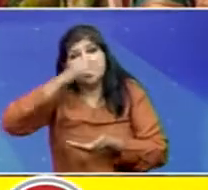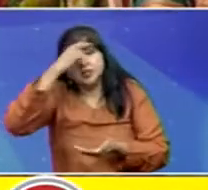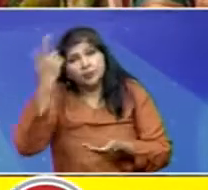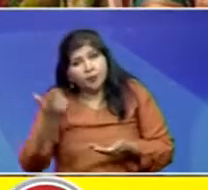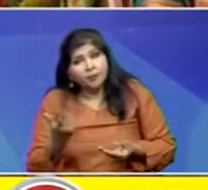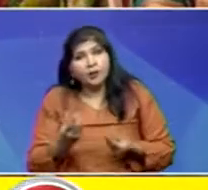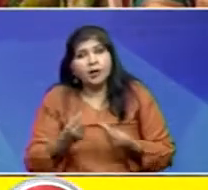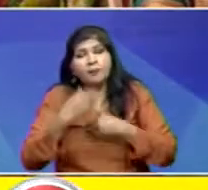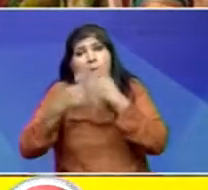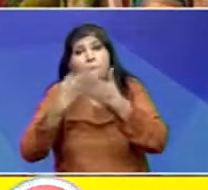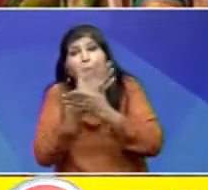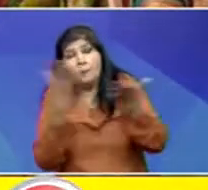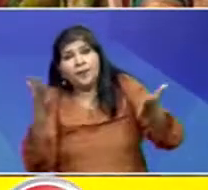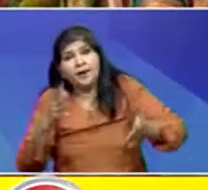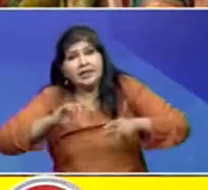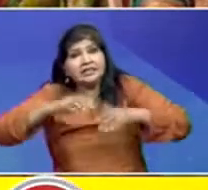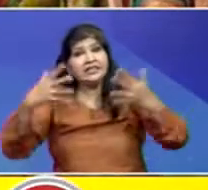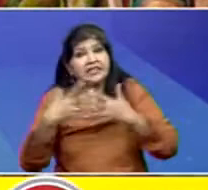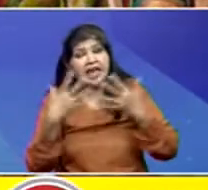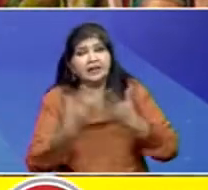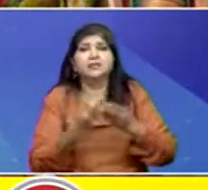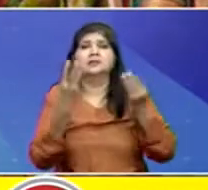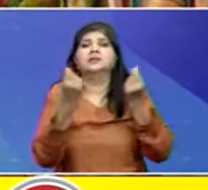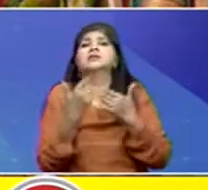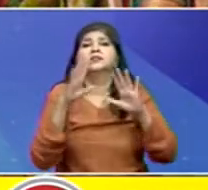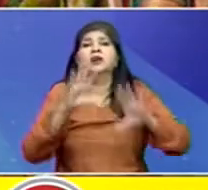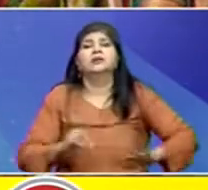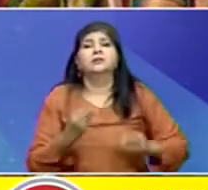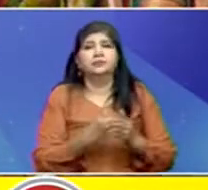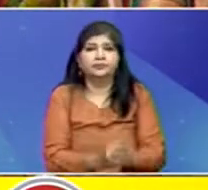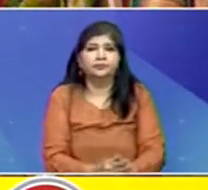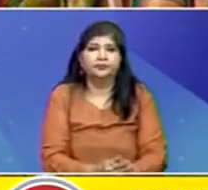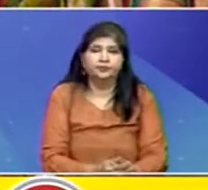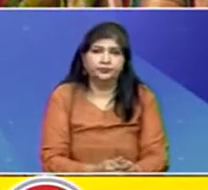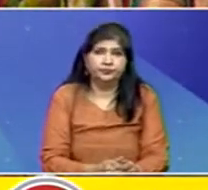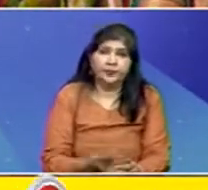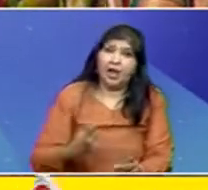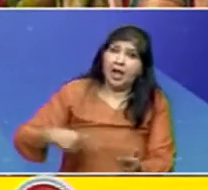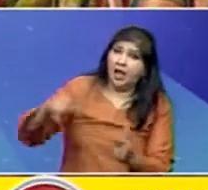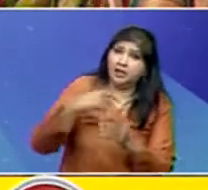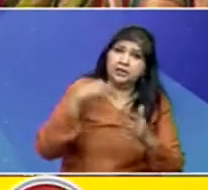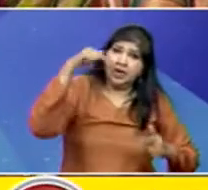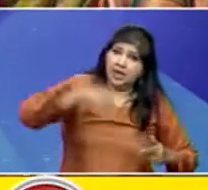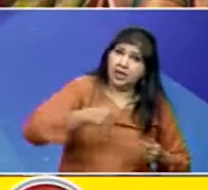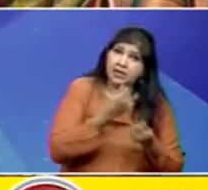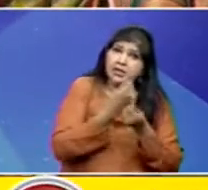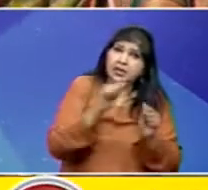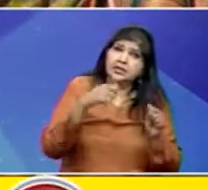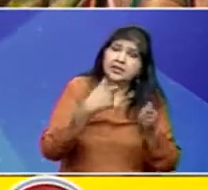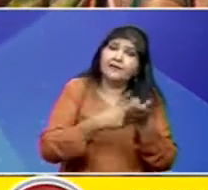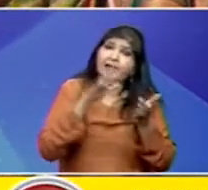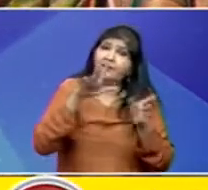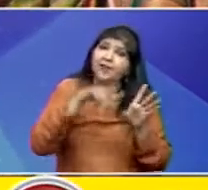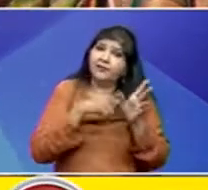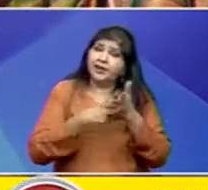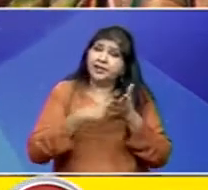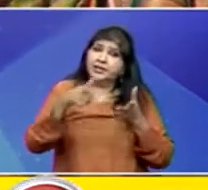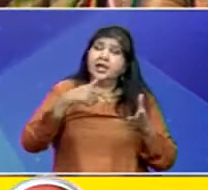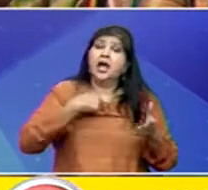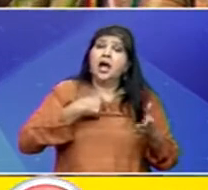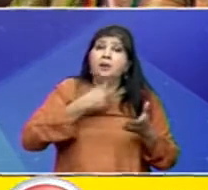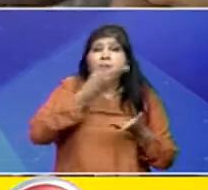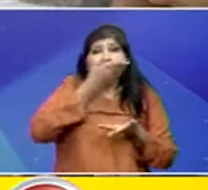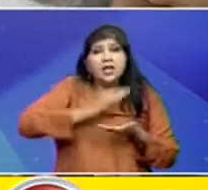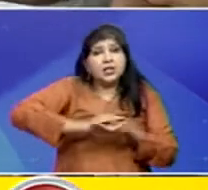बड़ी से बड़ी चुनोतियों का समाधान हो सकता है आईए आजादी के अमरित महोसों में हम जल